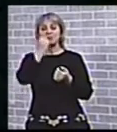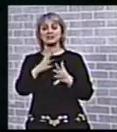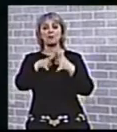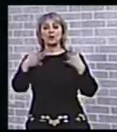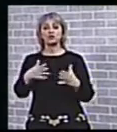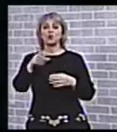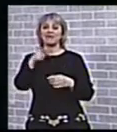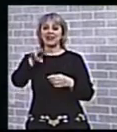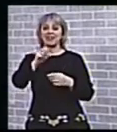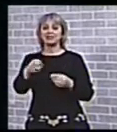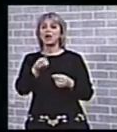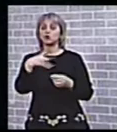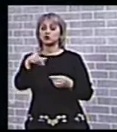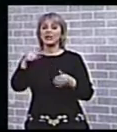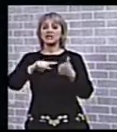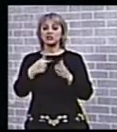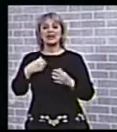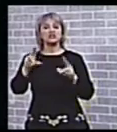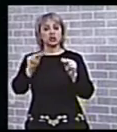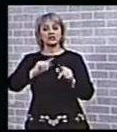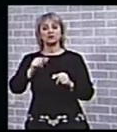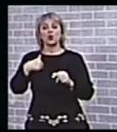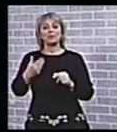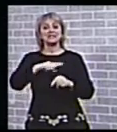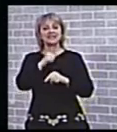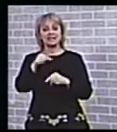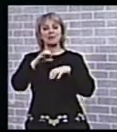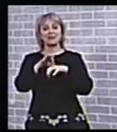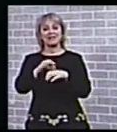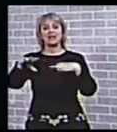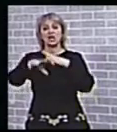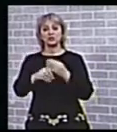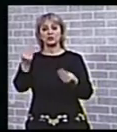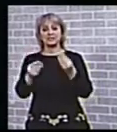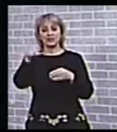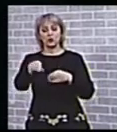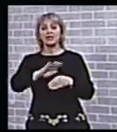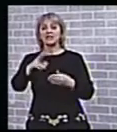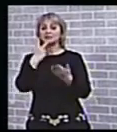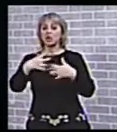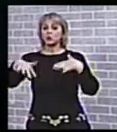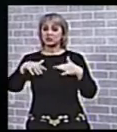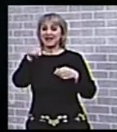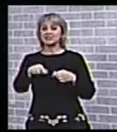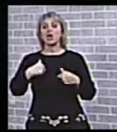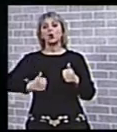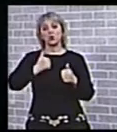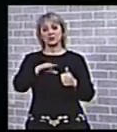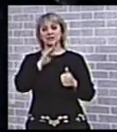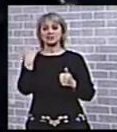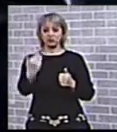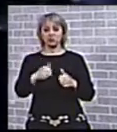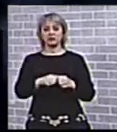большое фанатам за хорошую идею. Я очень счастлив, потому что мы очень сильно провели концовку сезона, несмотря на усталость. И я горд за